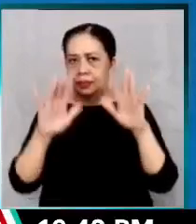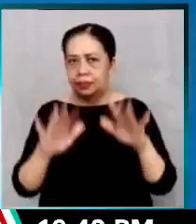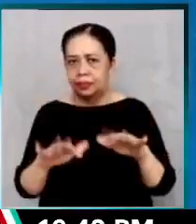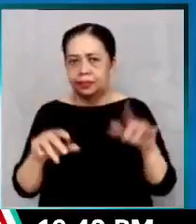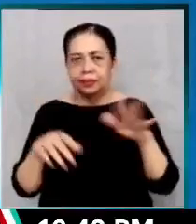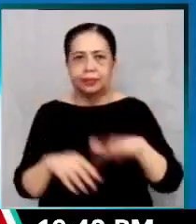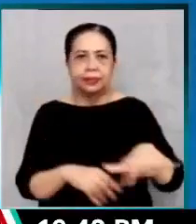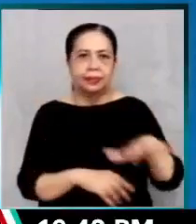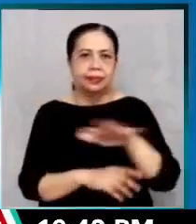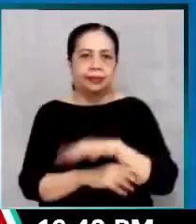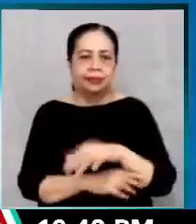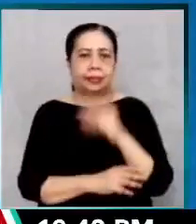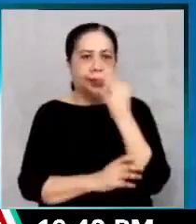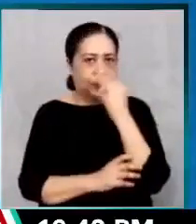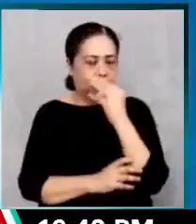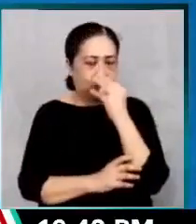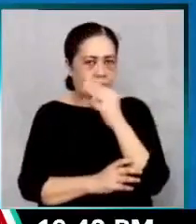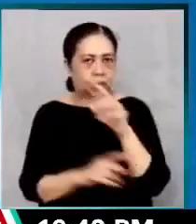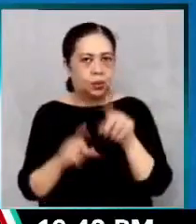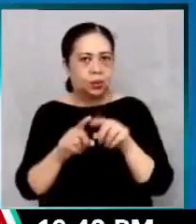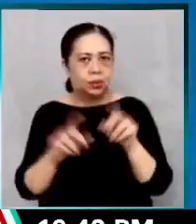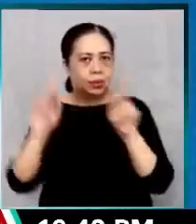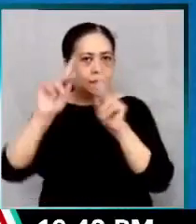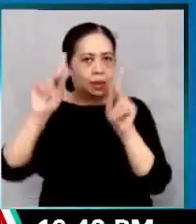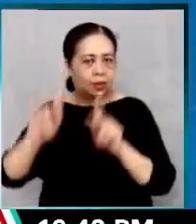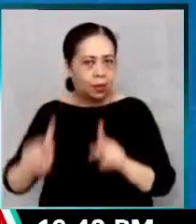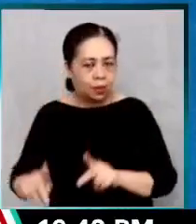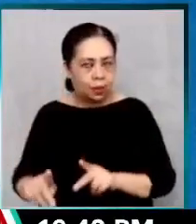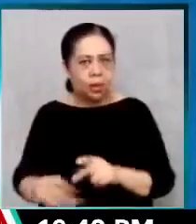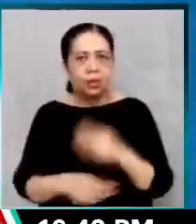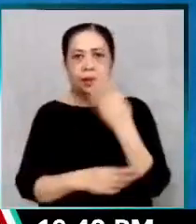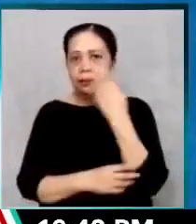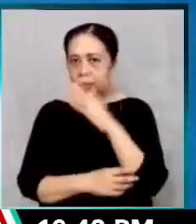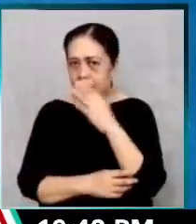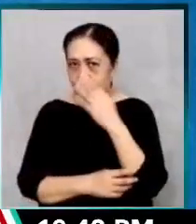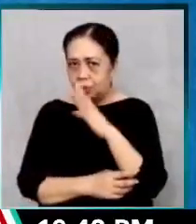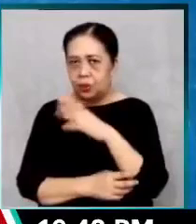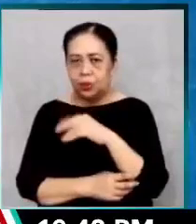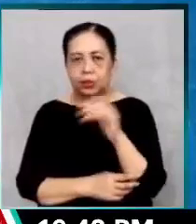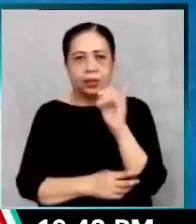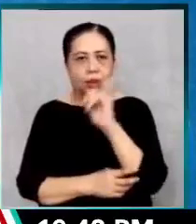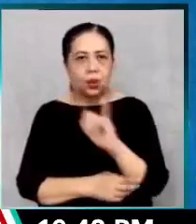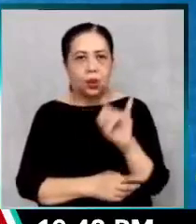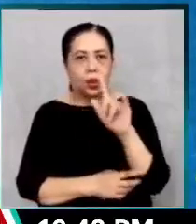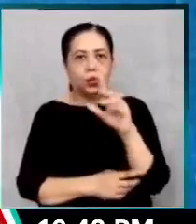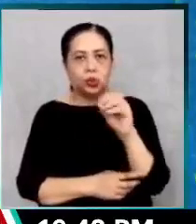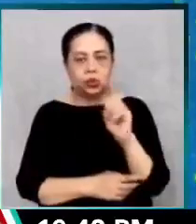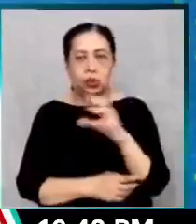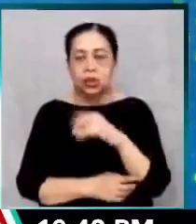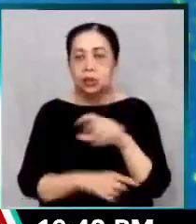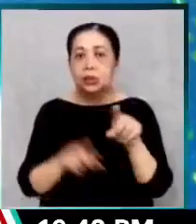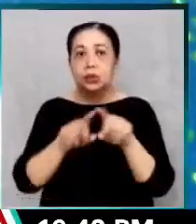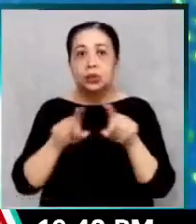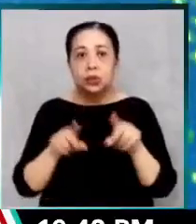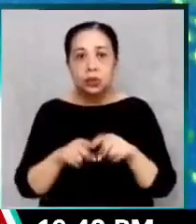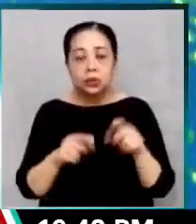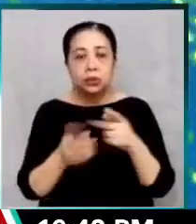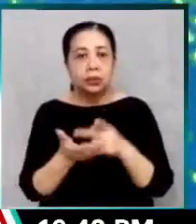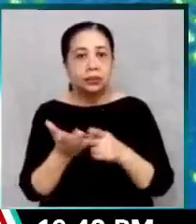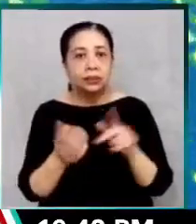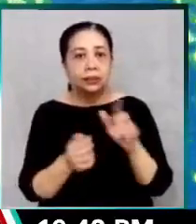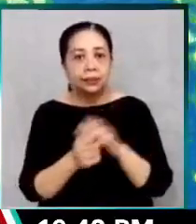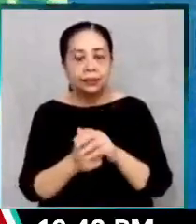ng Mindoro, ganun din sa Palawan, Bicol Region, pati na rin sa Ilocos Region, at ganun din sa bahagi ng